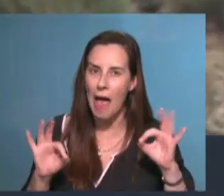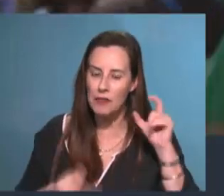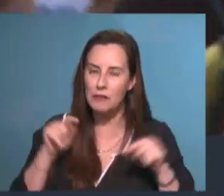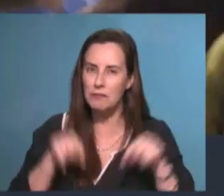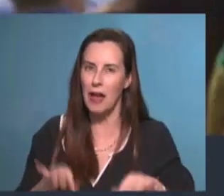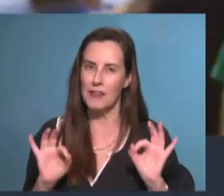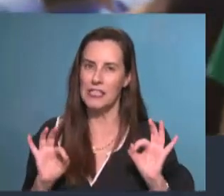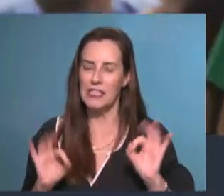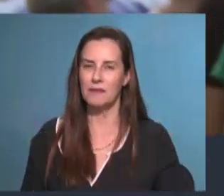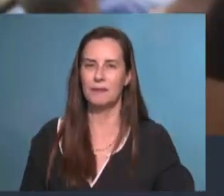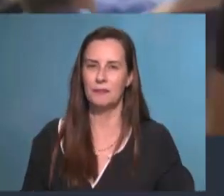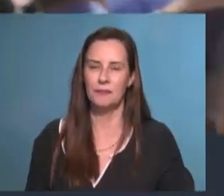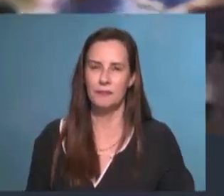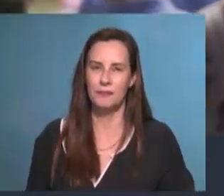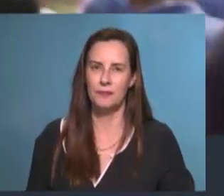כאן.